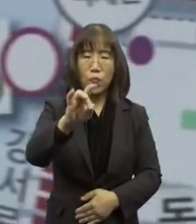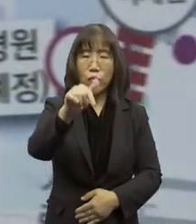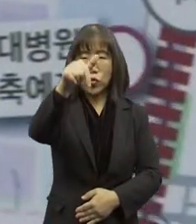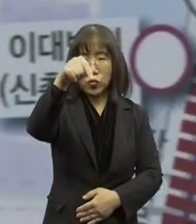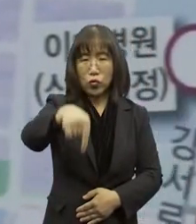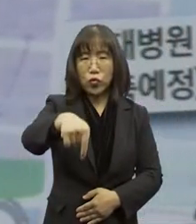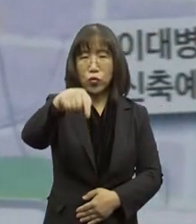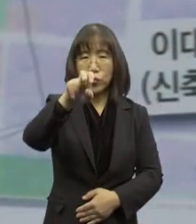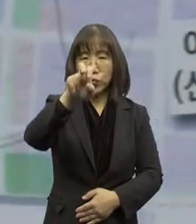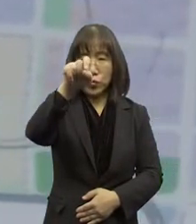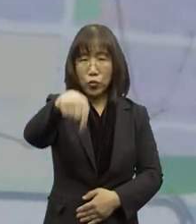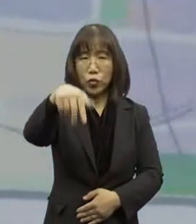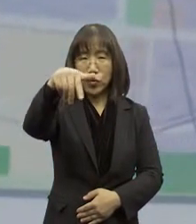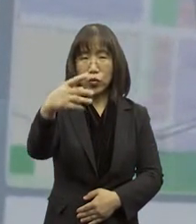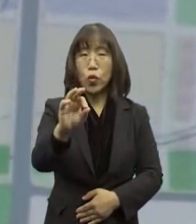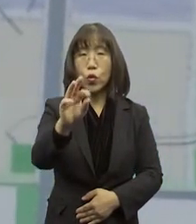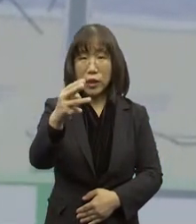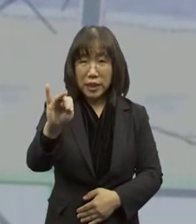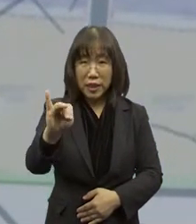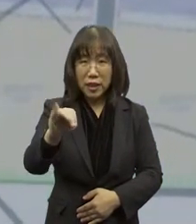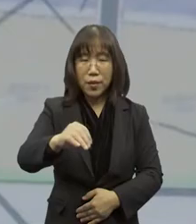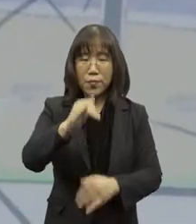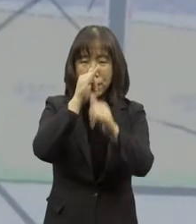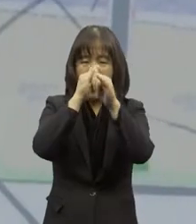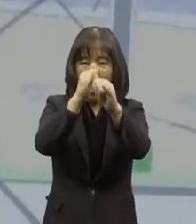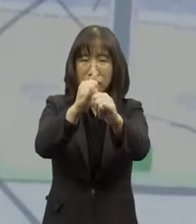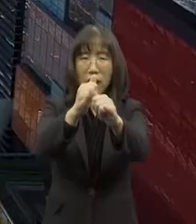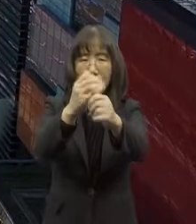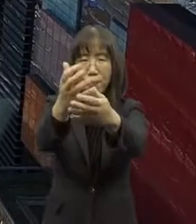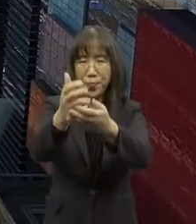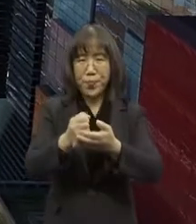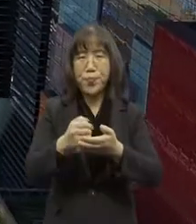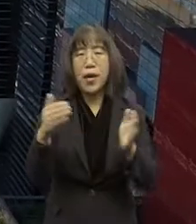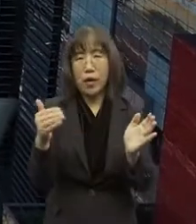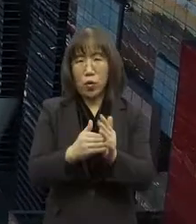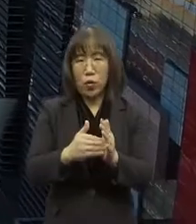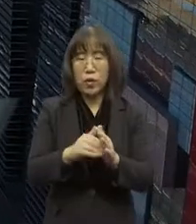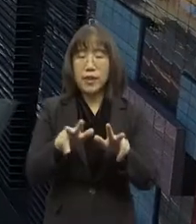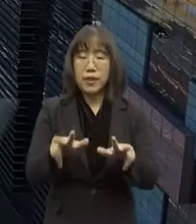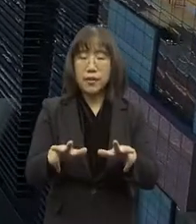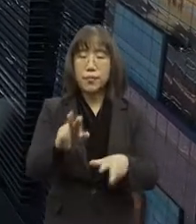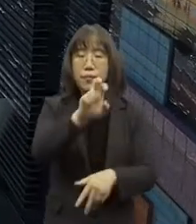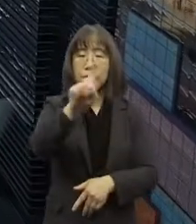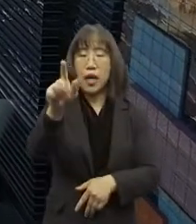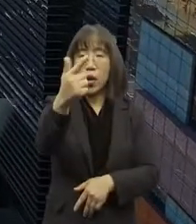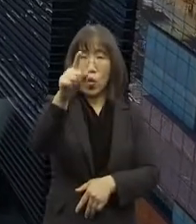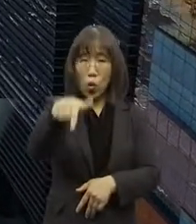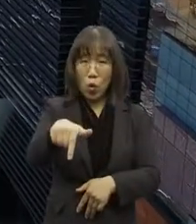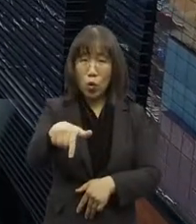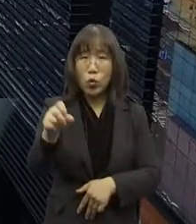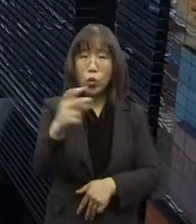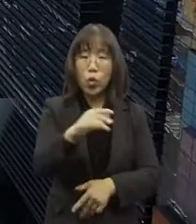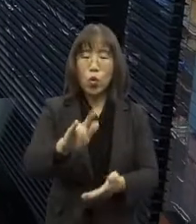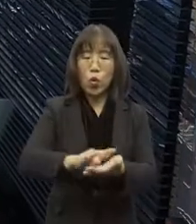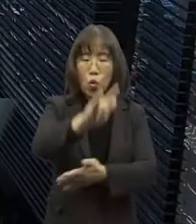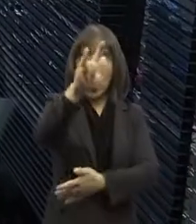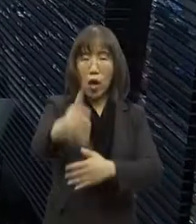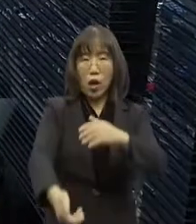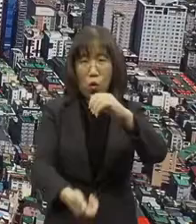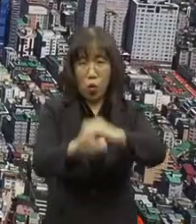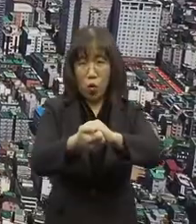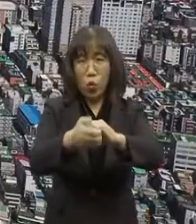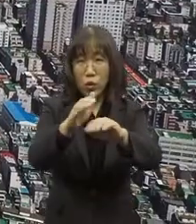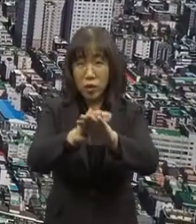기관평가에서 서울시 최초로 국무총리 표창을 받기도 했습니다. 강서구는 현재 개발 진행 중인